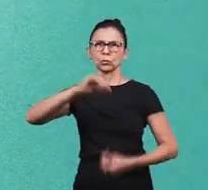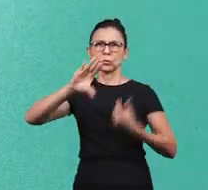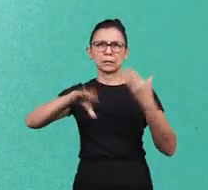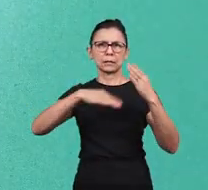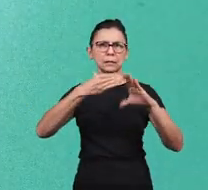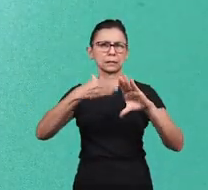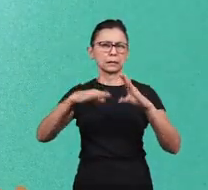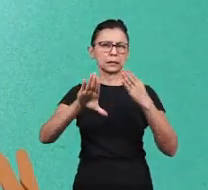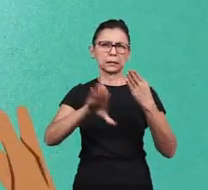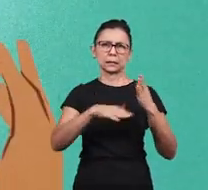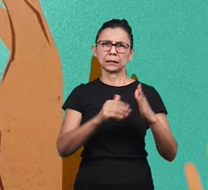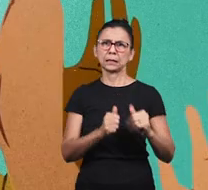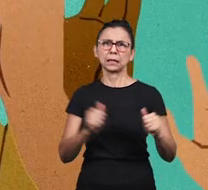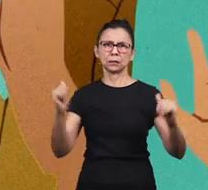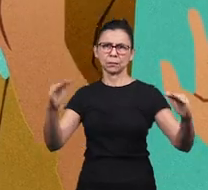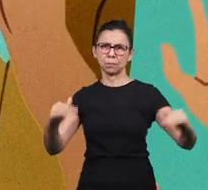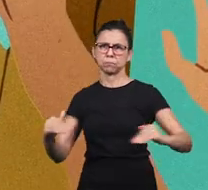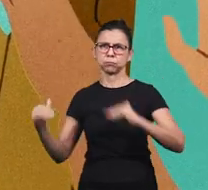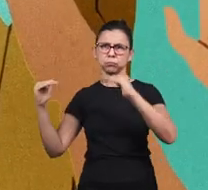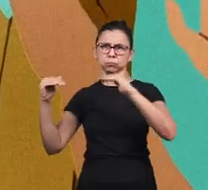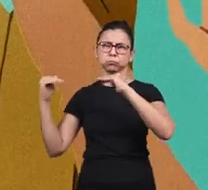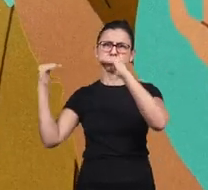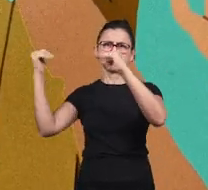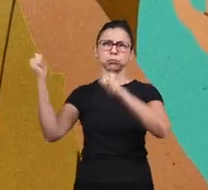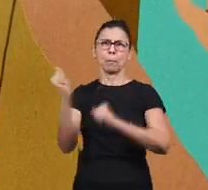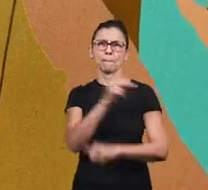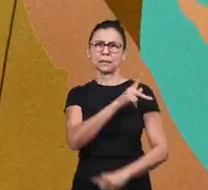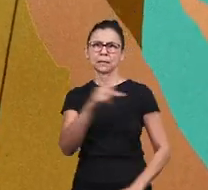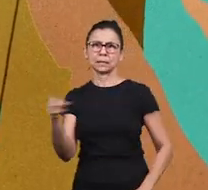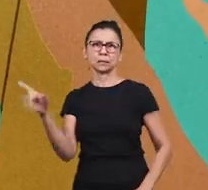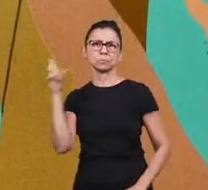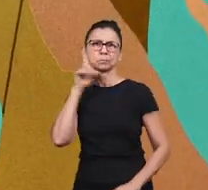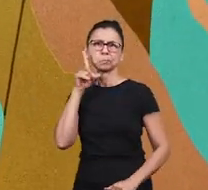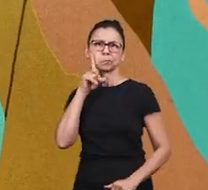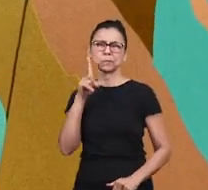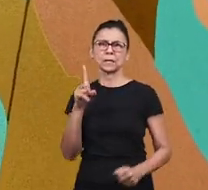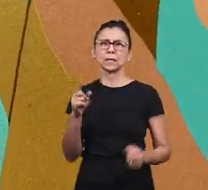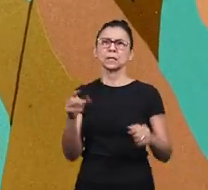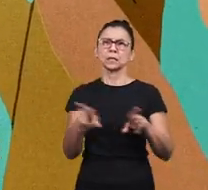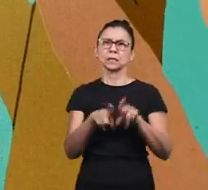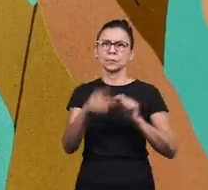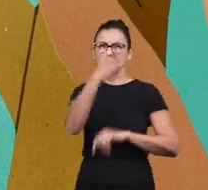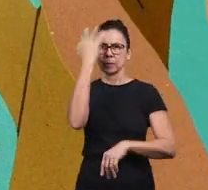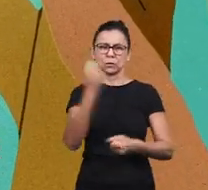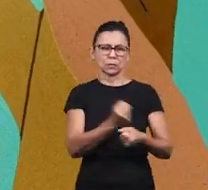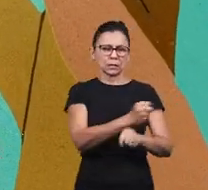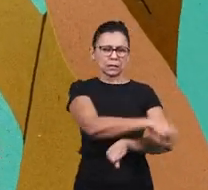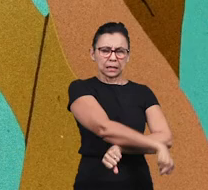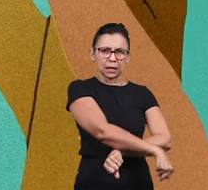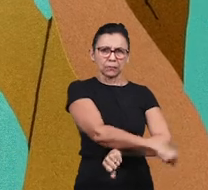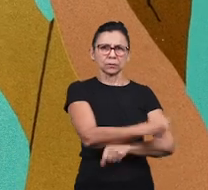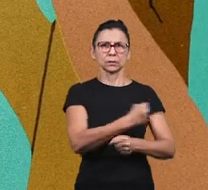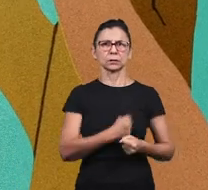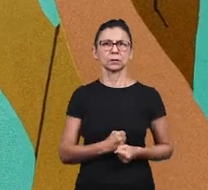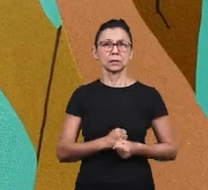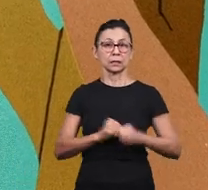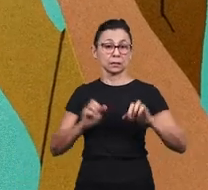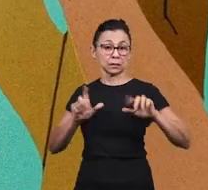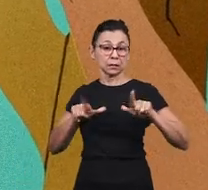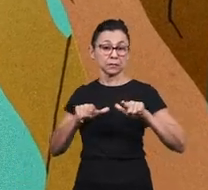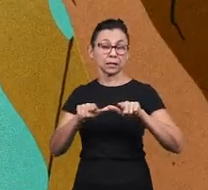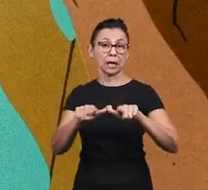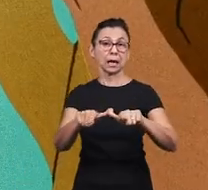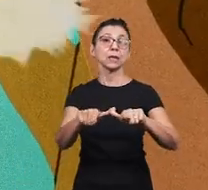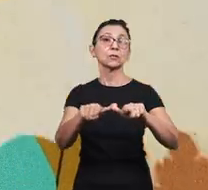américaine, en allant à partir des esclaves jusqu'au président des États-Unis, dans leur maison ou pendant